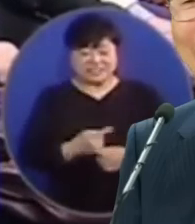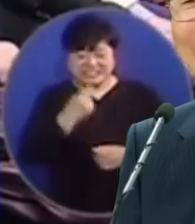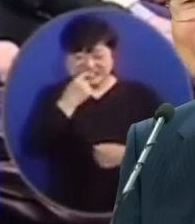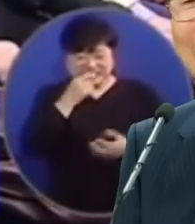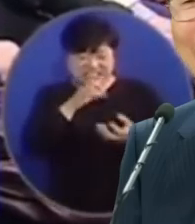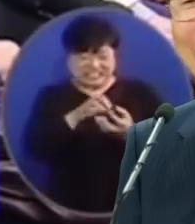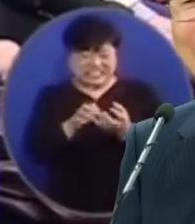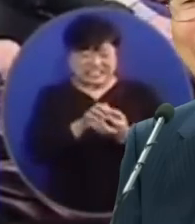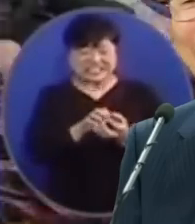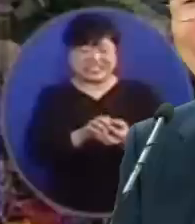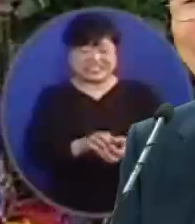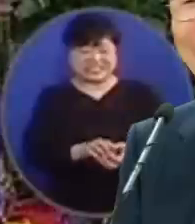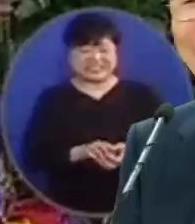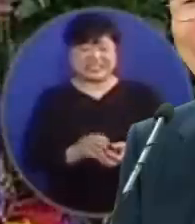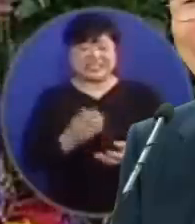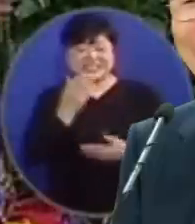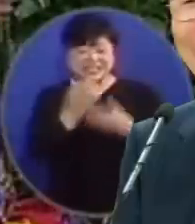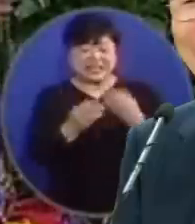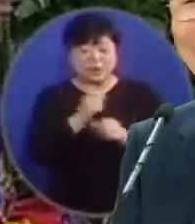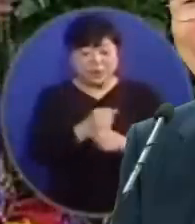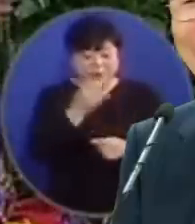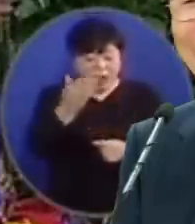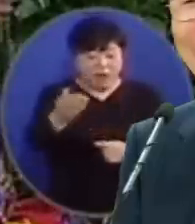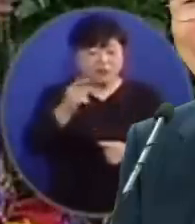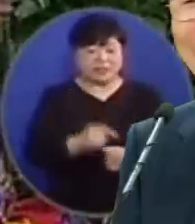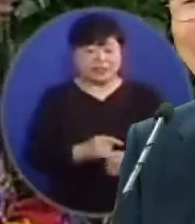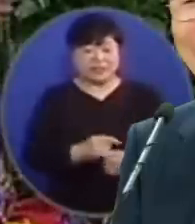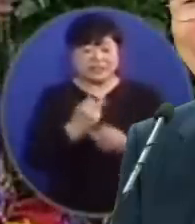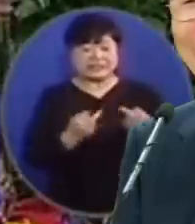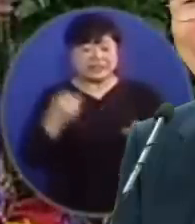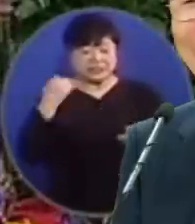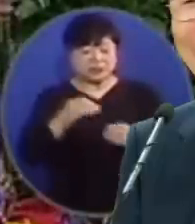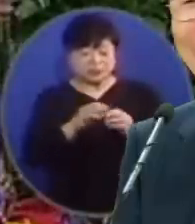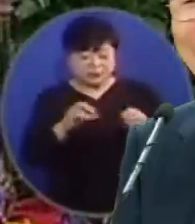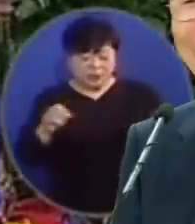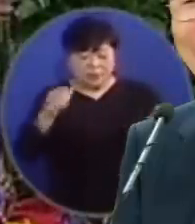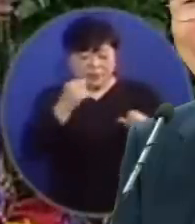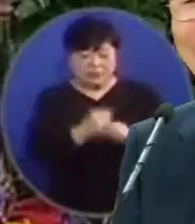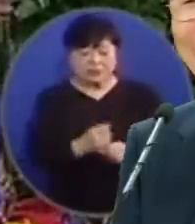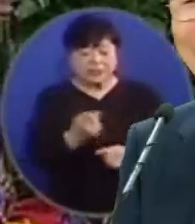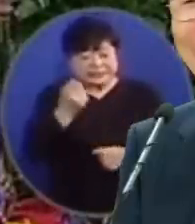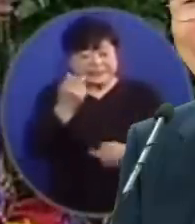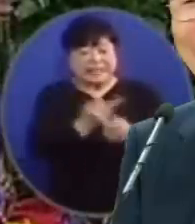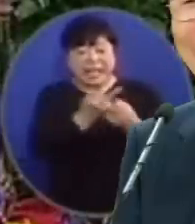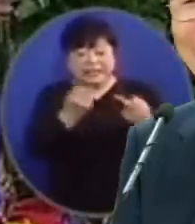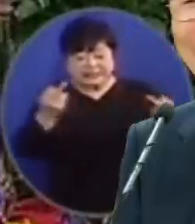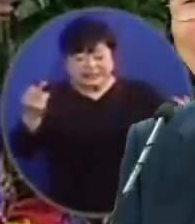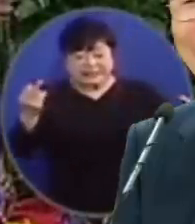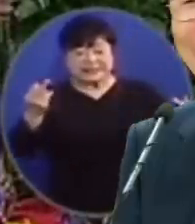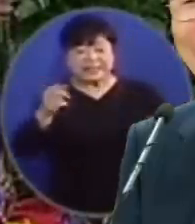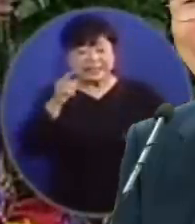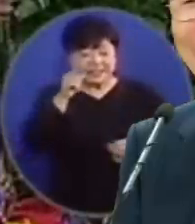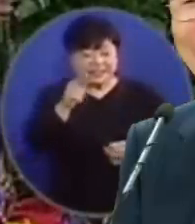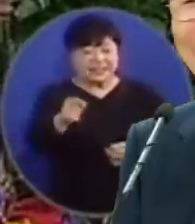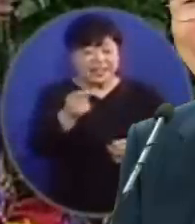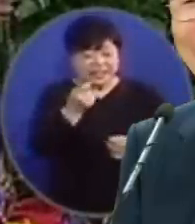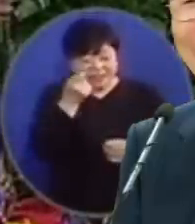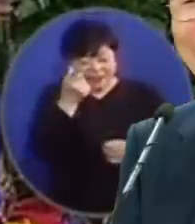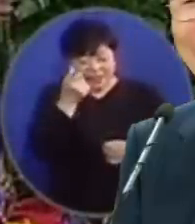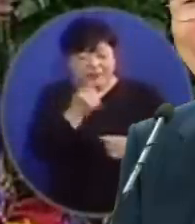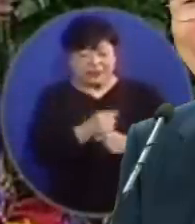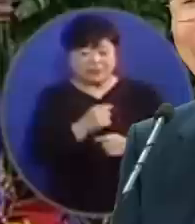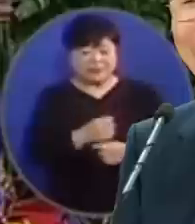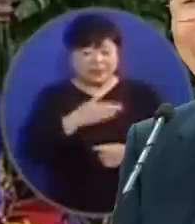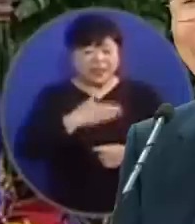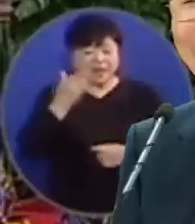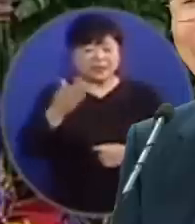이갓 날카로운 새 타작기로 삼았나니 내가 산들을 쳐서 부서뜨리기를 만들 것이며 작은 산들을 개같이 만들